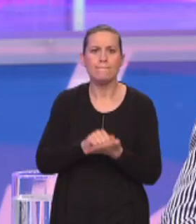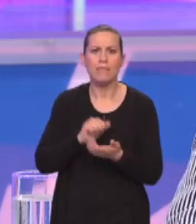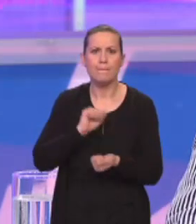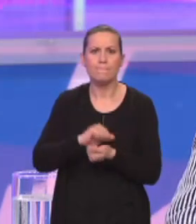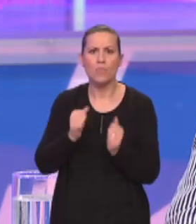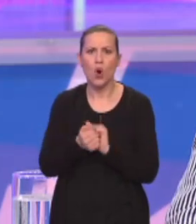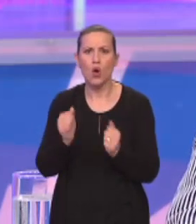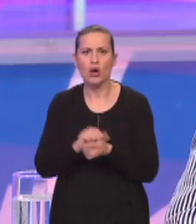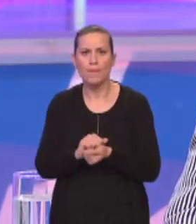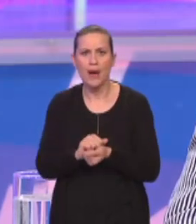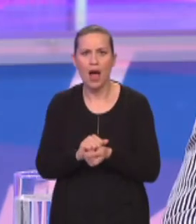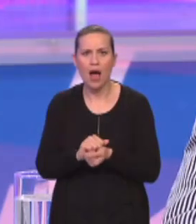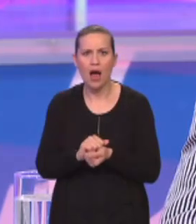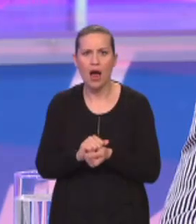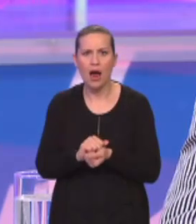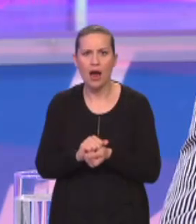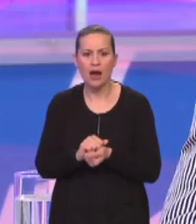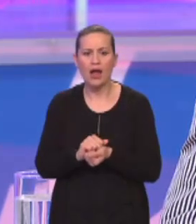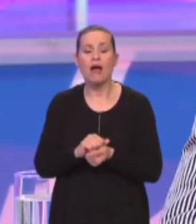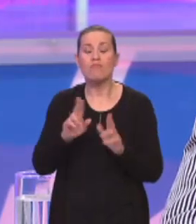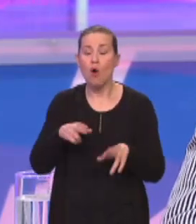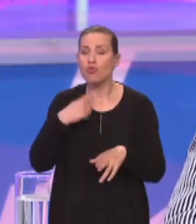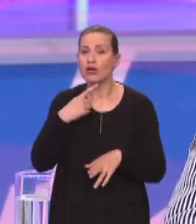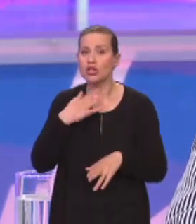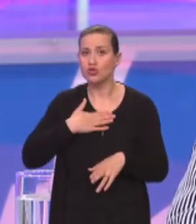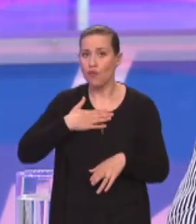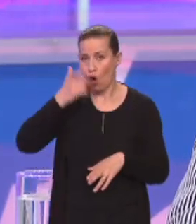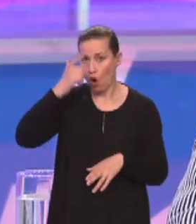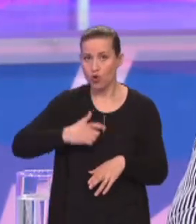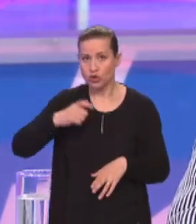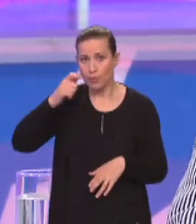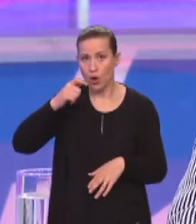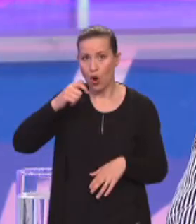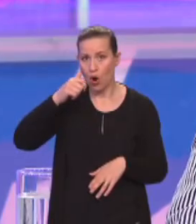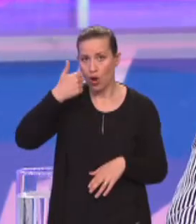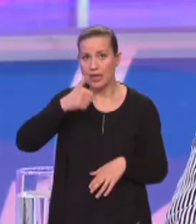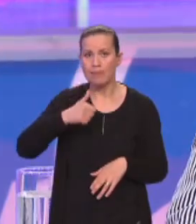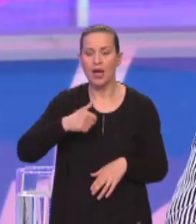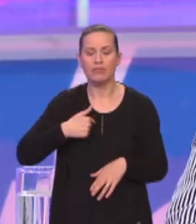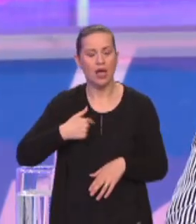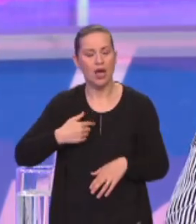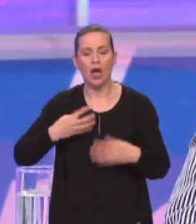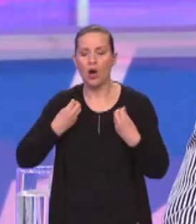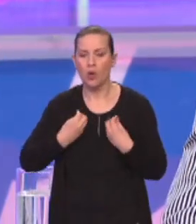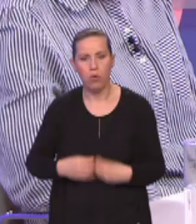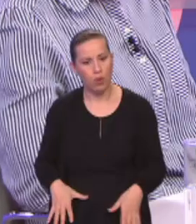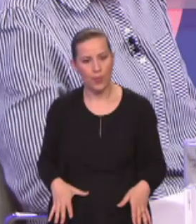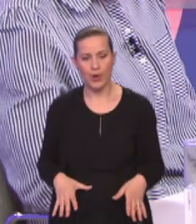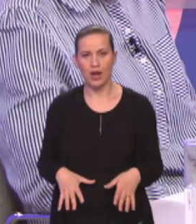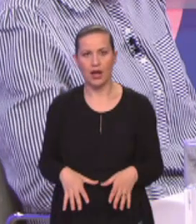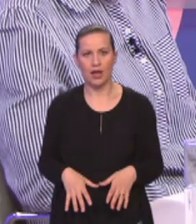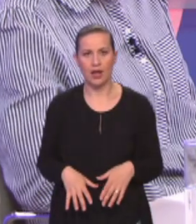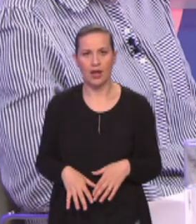smo se za sve i mogu reći u svoje osobno ime uh-huh. i u njihovo ime da smo jako umorne. Uh-huh. Mislim